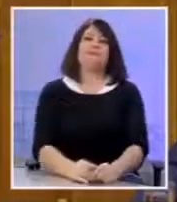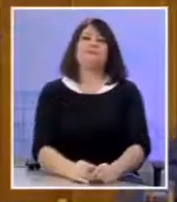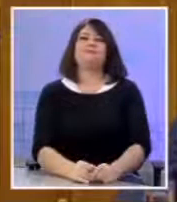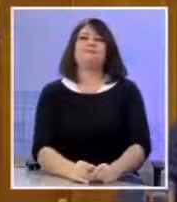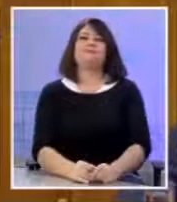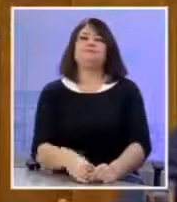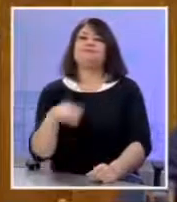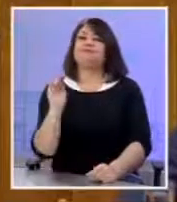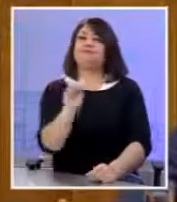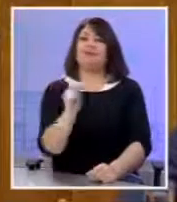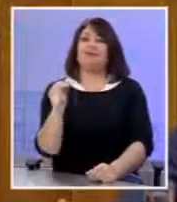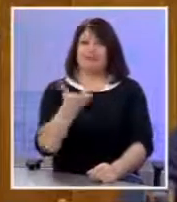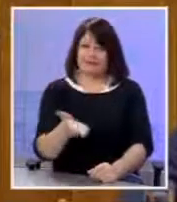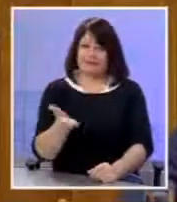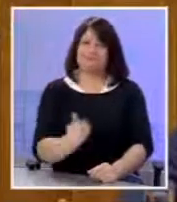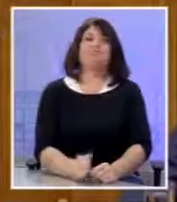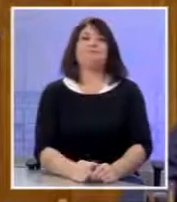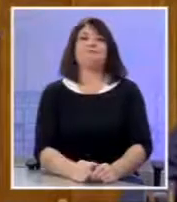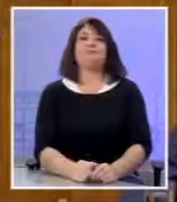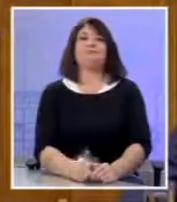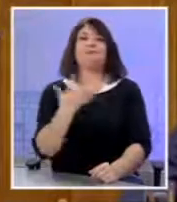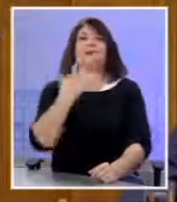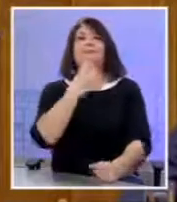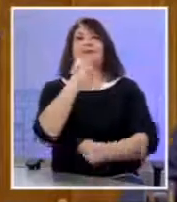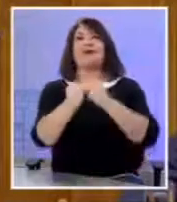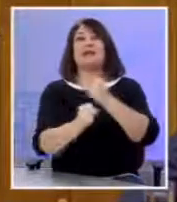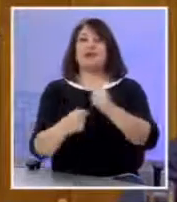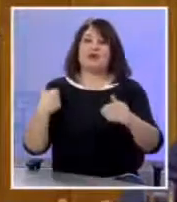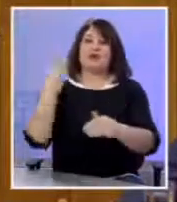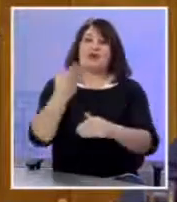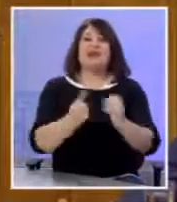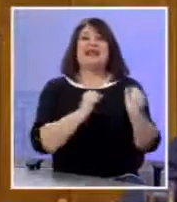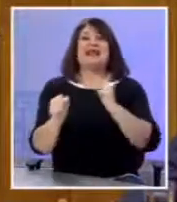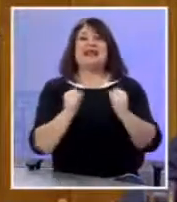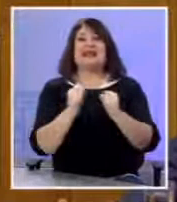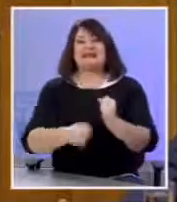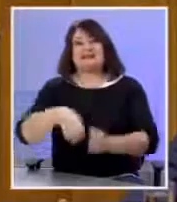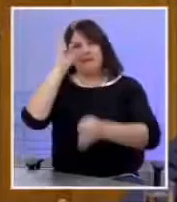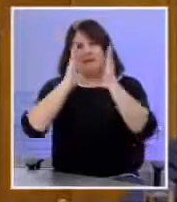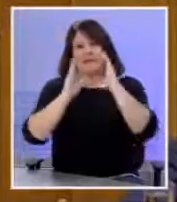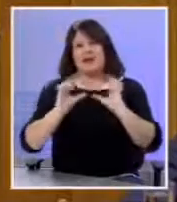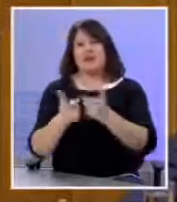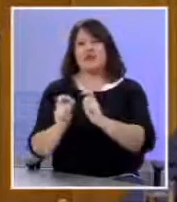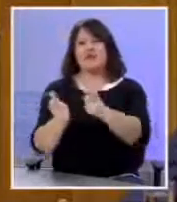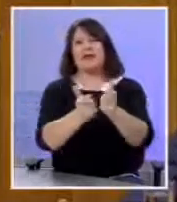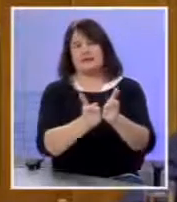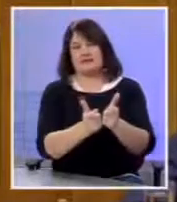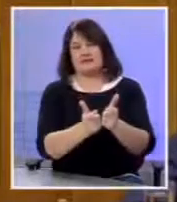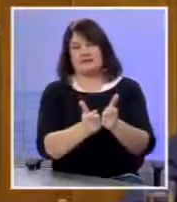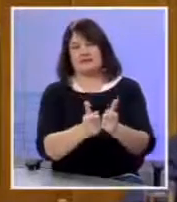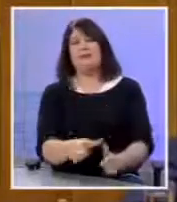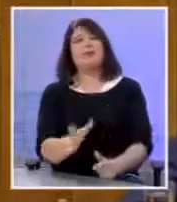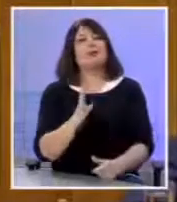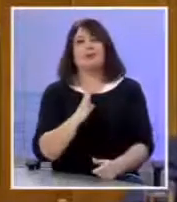Κυρίες και κύριοι συνάδελφοι, η πενταετής κρίση χτύπησε τη μέση ελληνική οικογένεια και οδήγησε